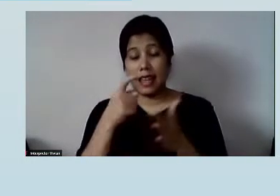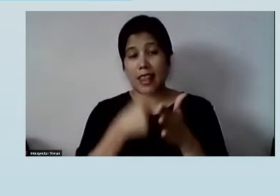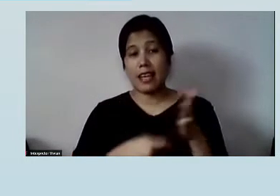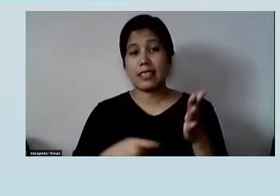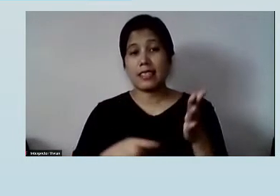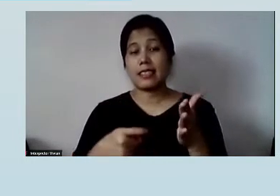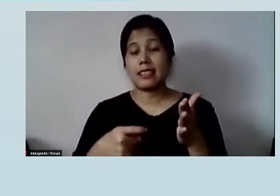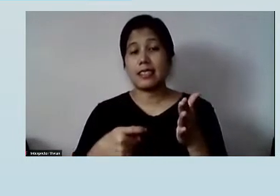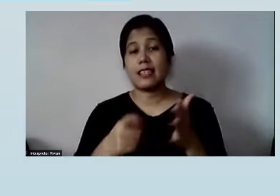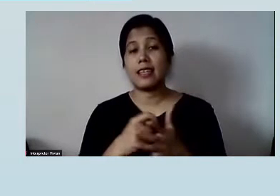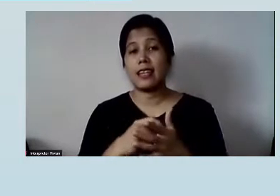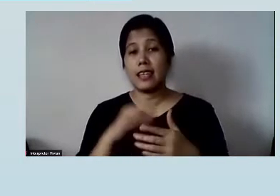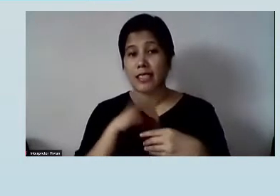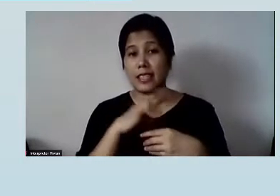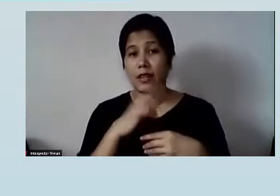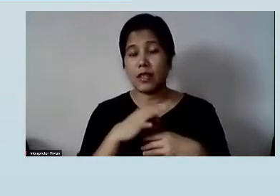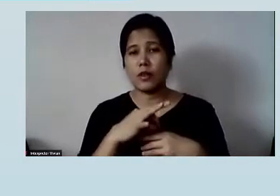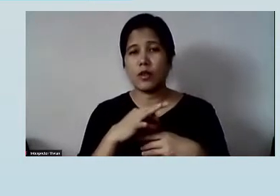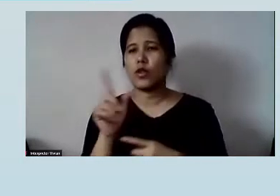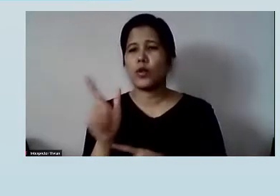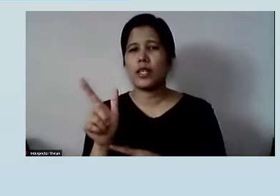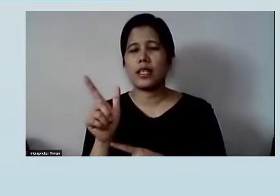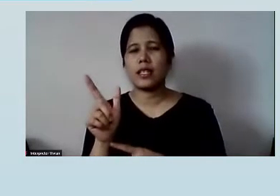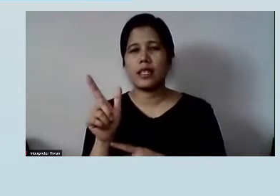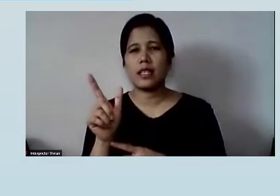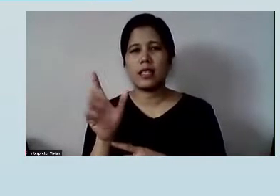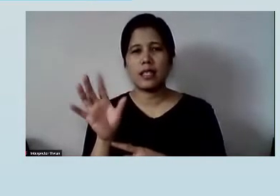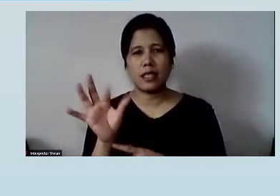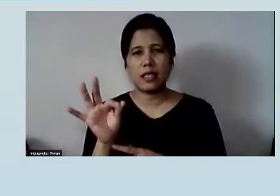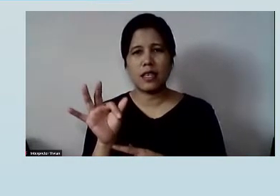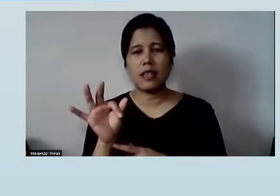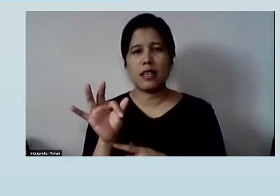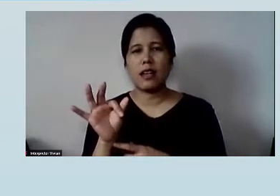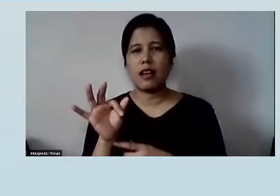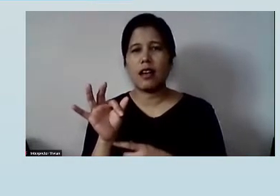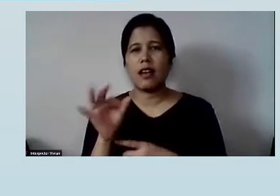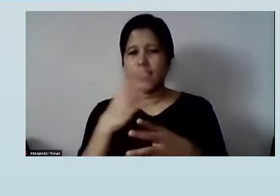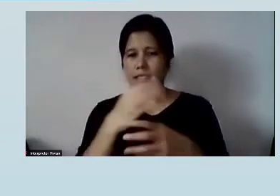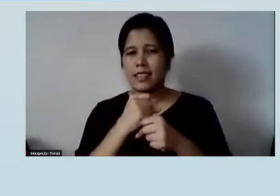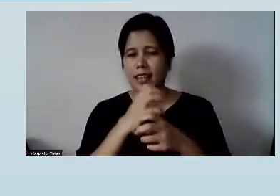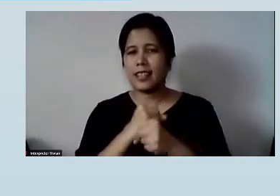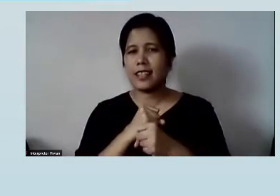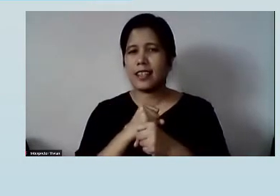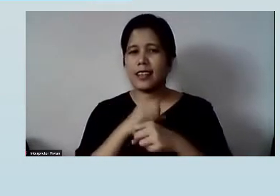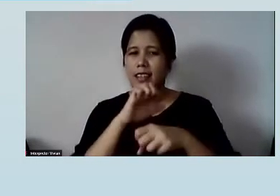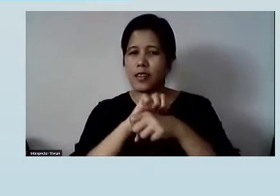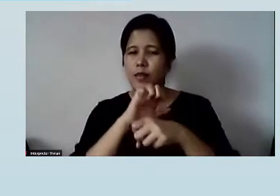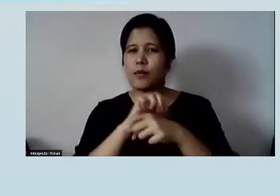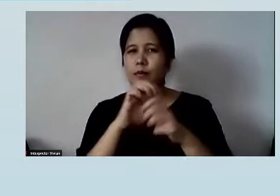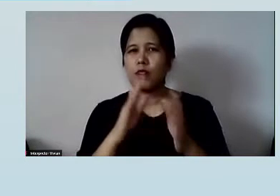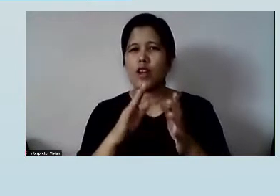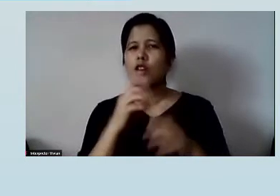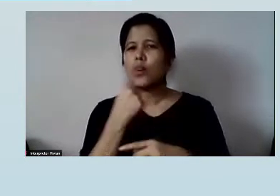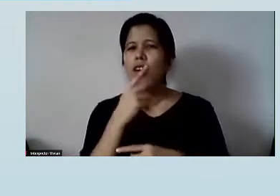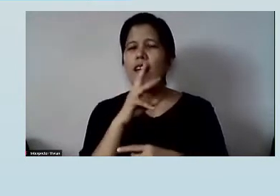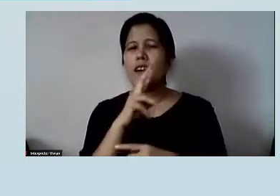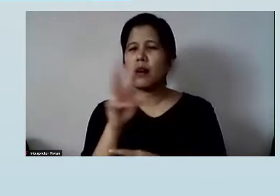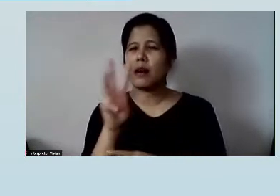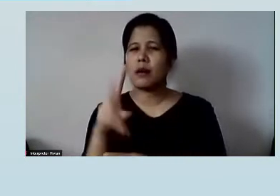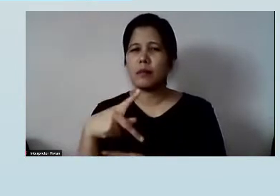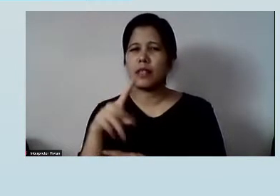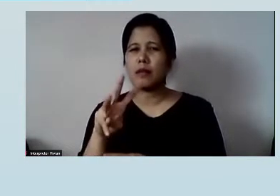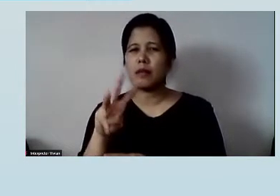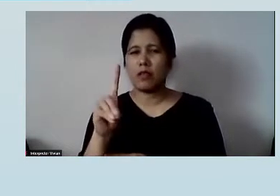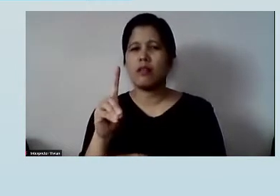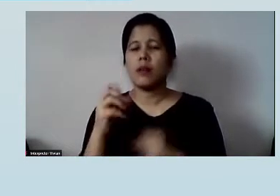ensuing year, kung ano ba 2020 na nag-umpisa ka ng mag-hire, January 2020, and then you can avail yung